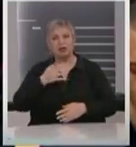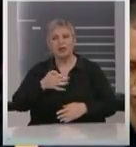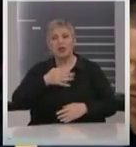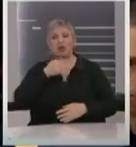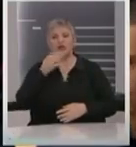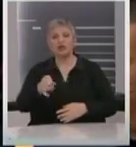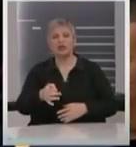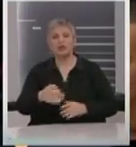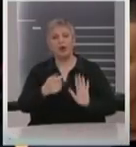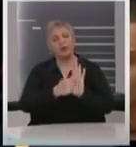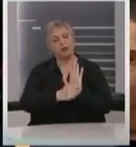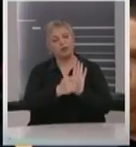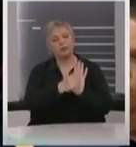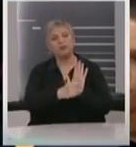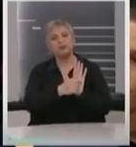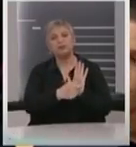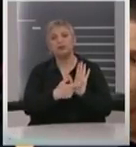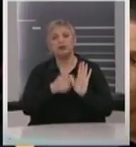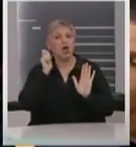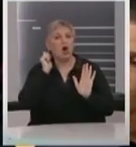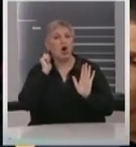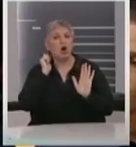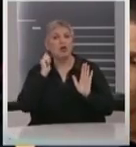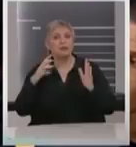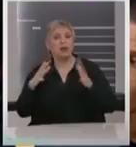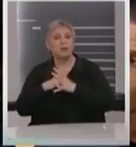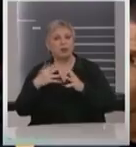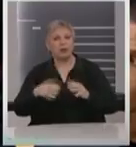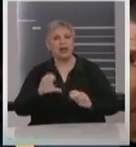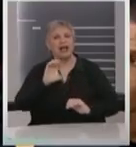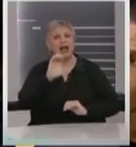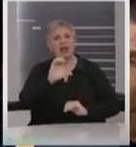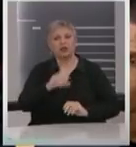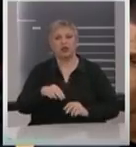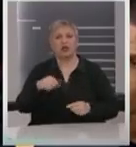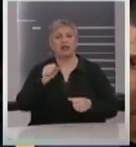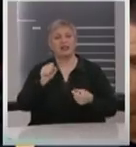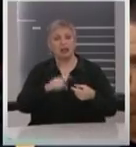που υπάρχουν χαραγμένα στο μνημείο του αγνώστου στρατιώτη. Ελασσόνα,